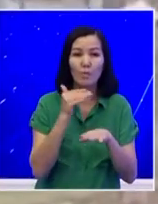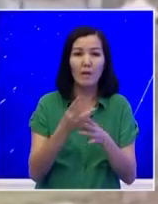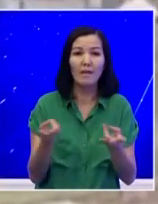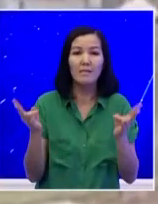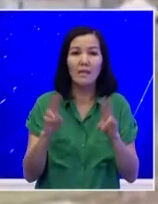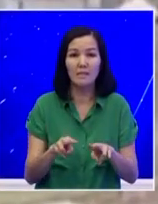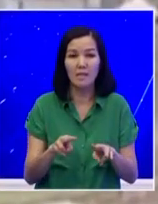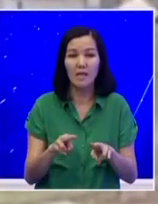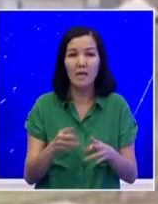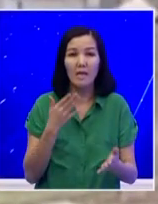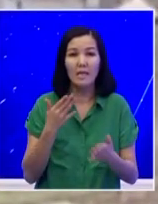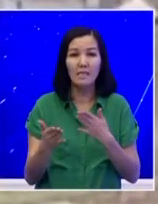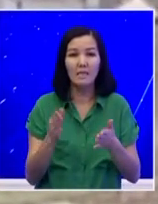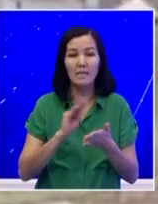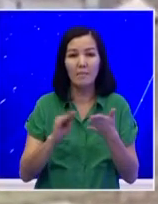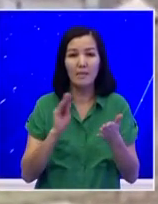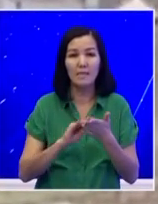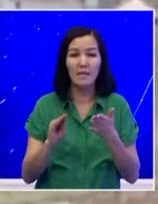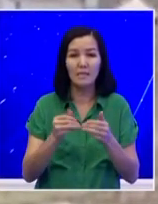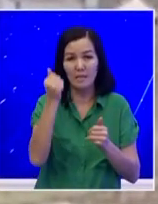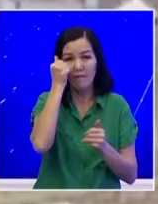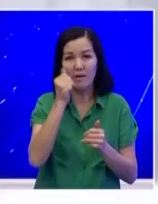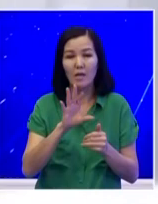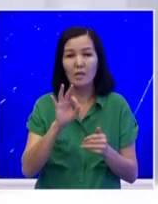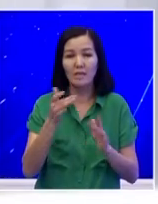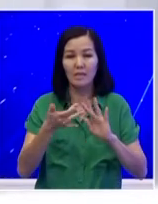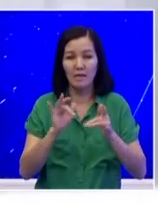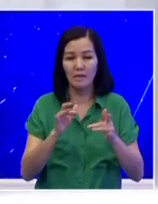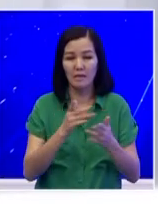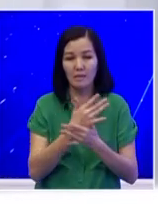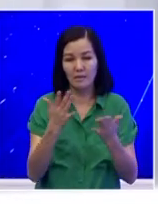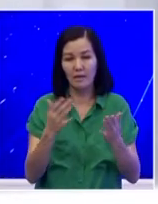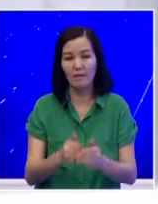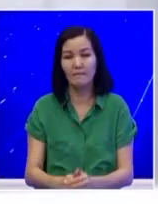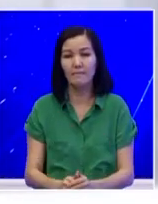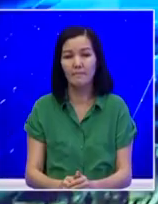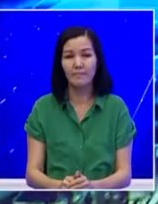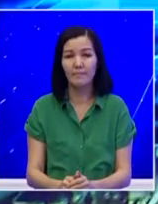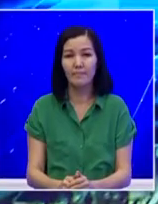бы незамеченным, если бы люди не написали слова благодарности в социальных сетях.